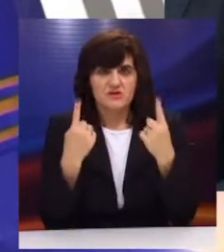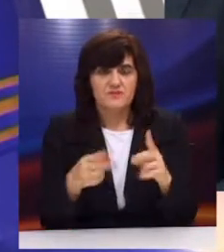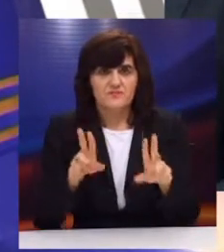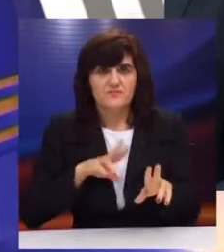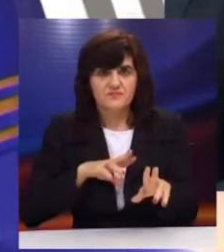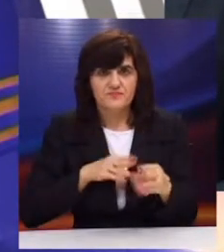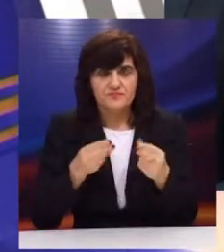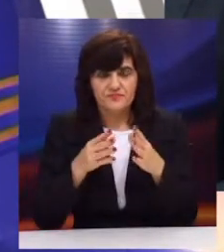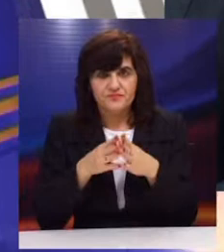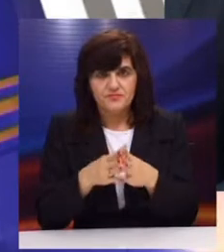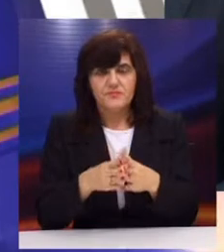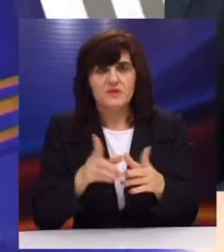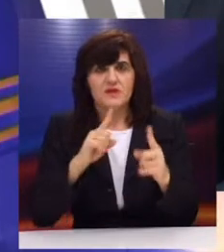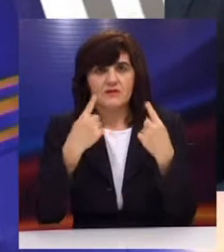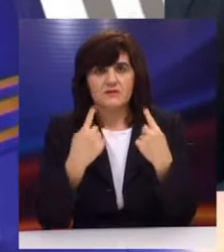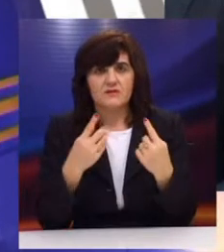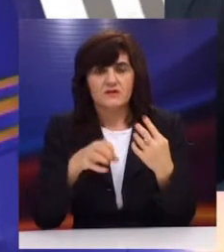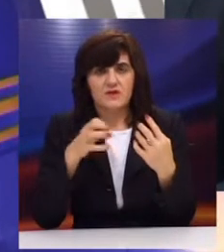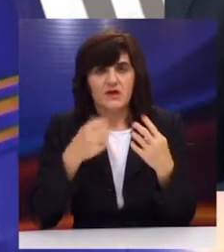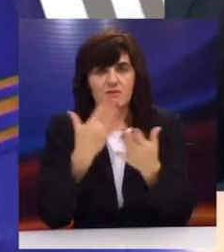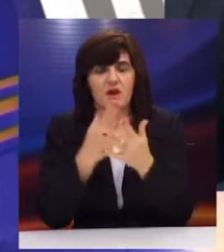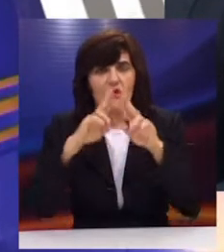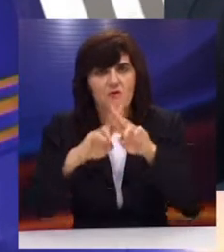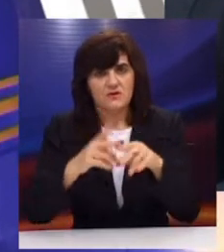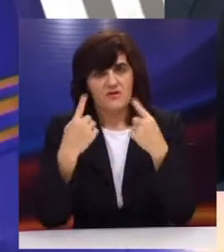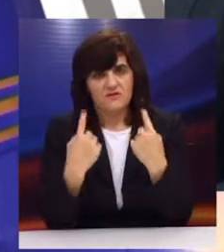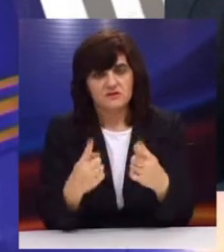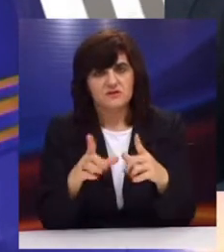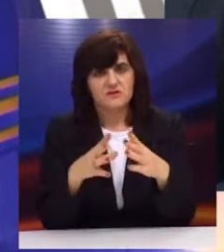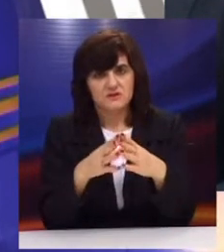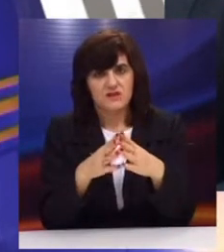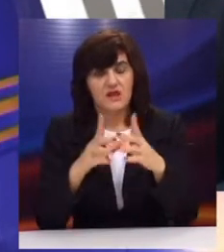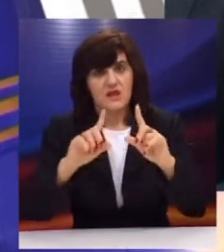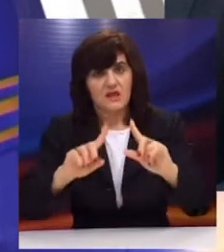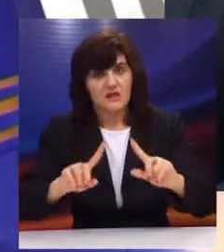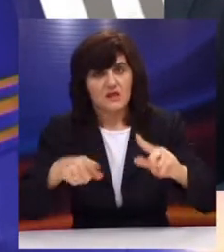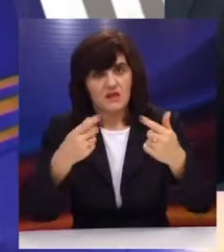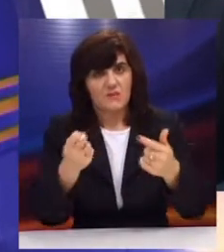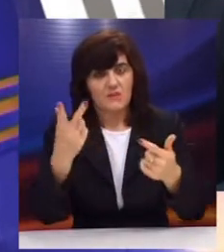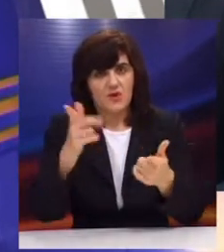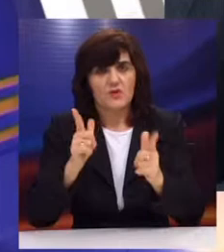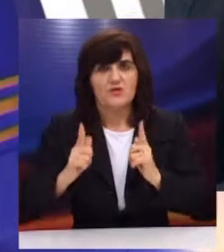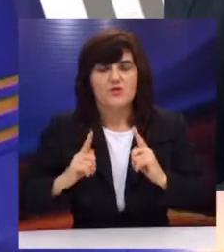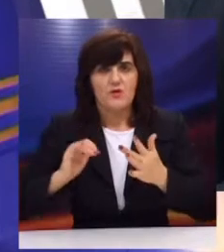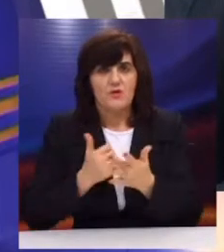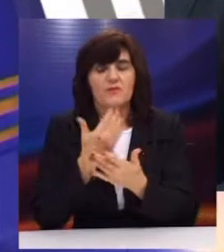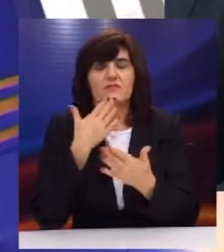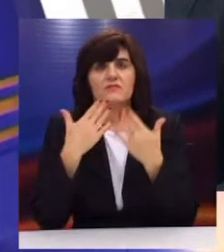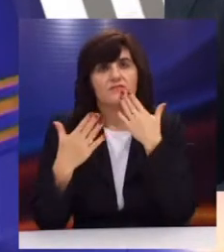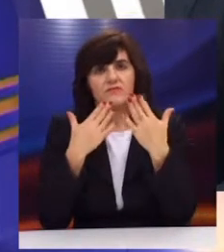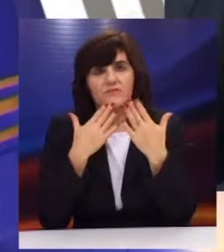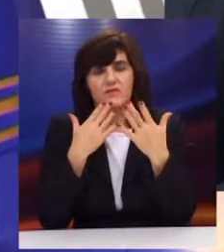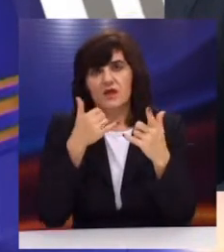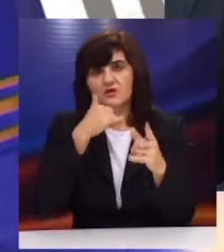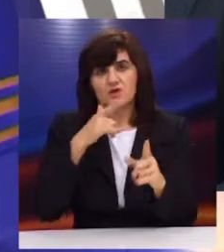dirana sredstva poljoprivrede, odnosno ostali smo na istom onom iznosu koji je bio i pre toga. Za sljedeću godinu su pregovori u toku, vidjet ćemo šta tu